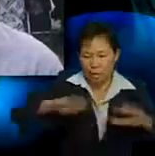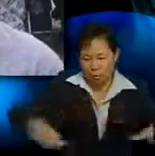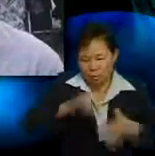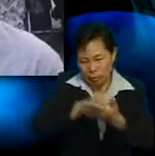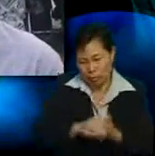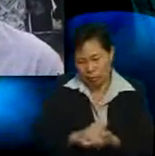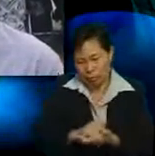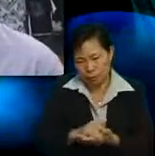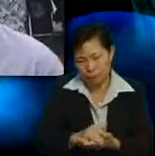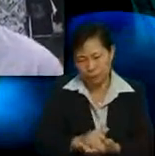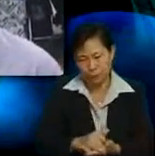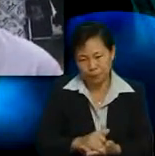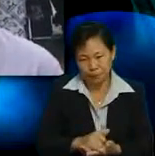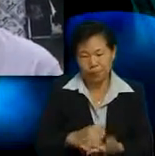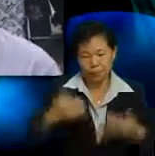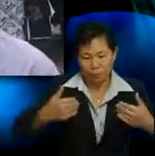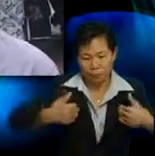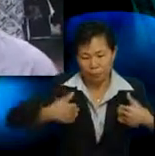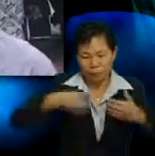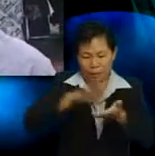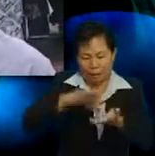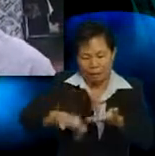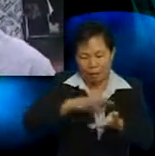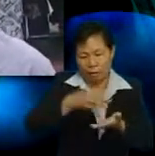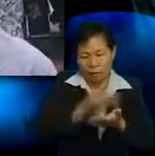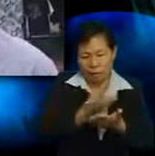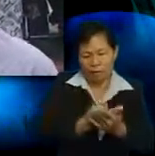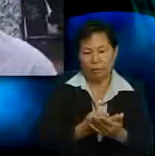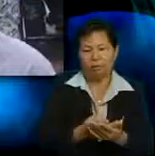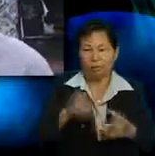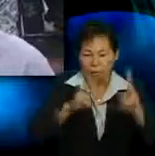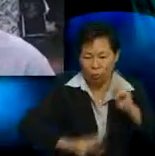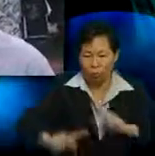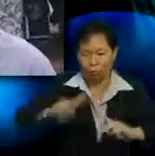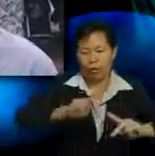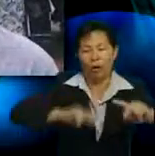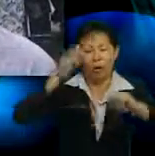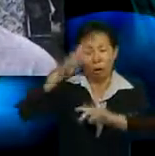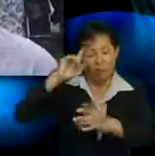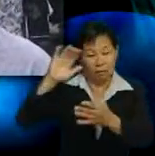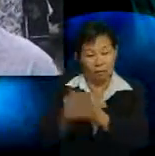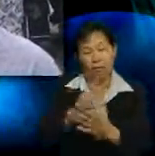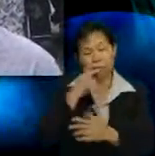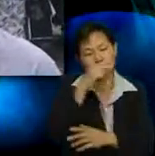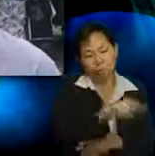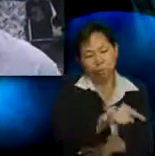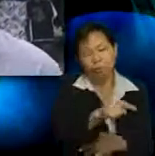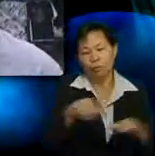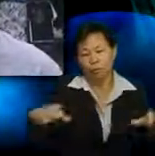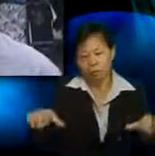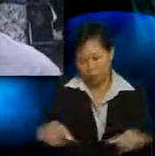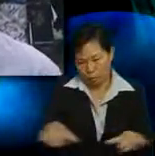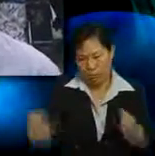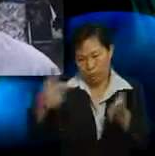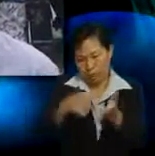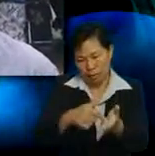demikian supaya ada keyakinan orang terhadap dia lah. Jadi orang dia akan rasa yakin untuk menyuruh dia buat